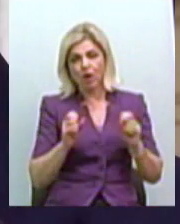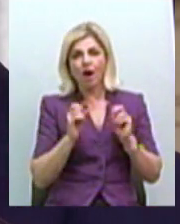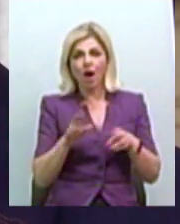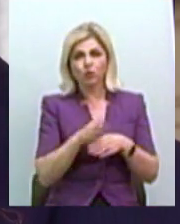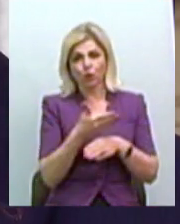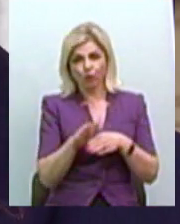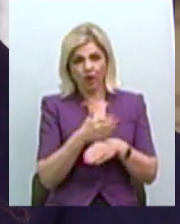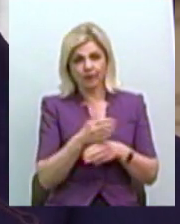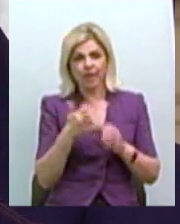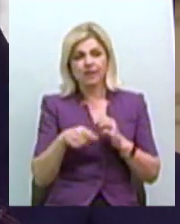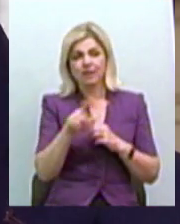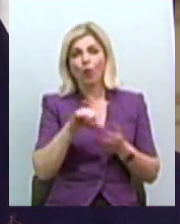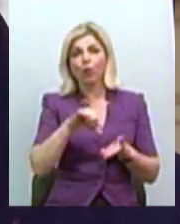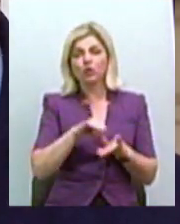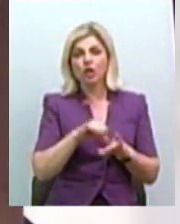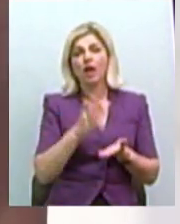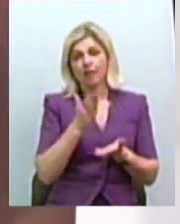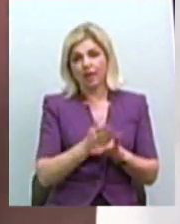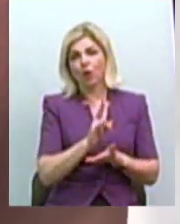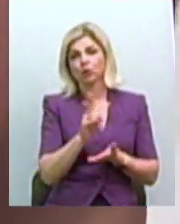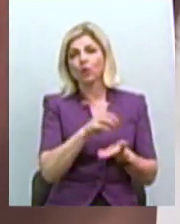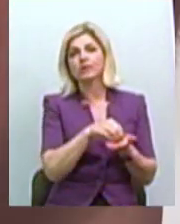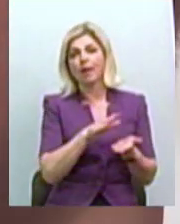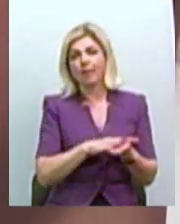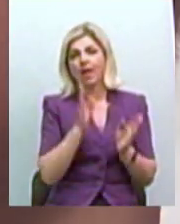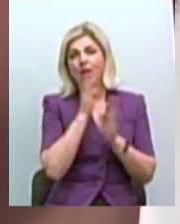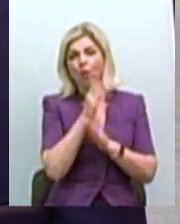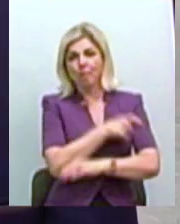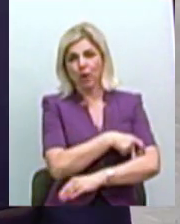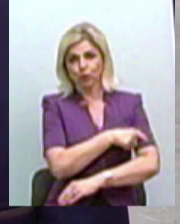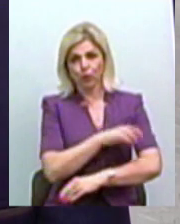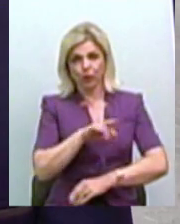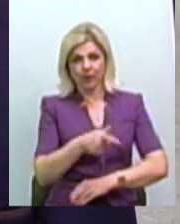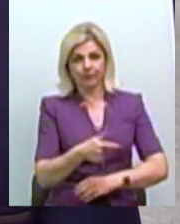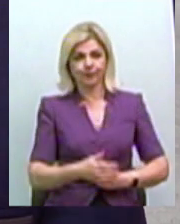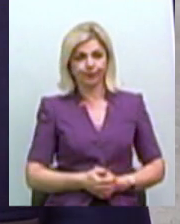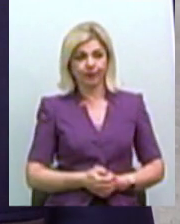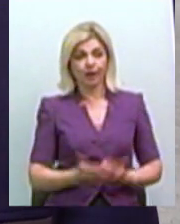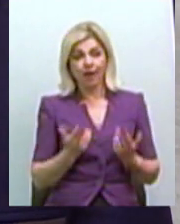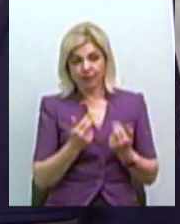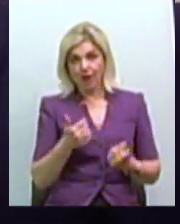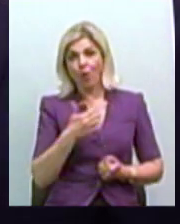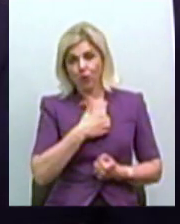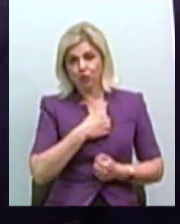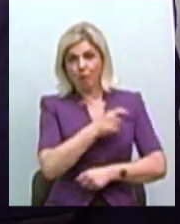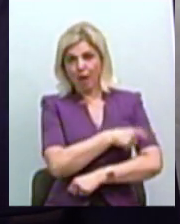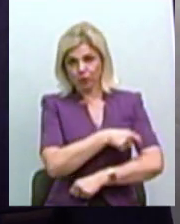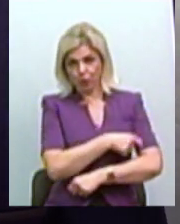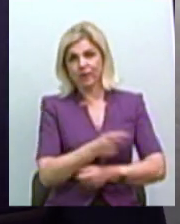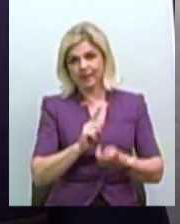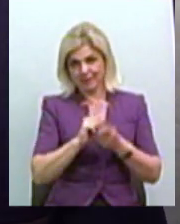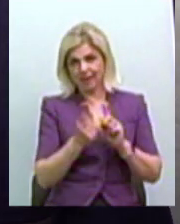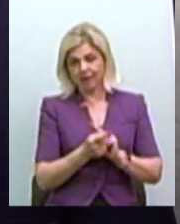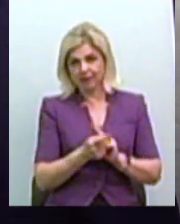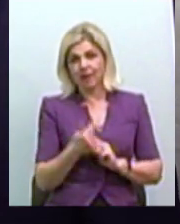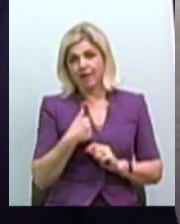сортувати. Серед учасників зборів є вже ті, хто записався до екопатруля. Так, я хотів би стати патрульним. Тому що